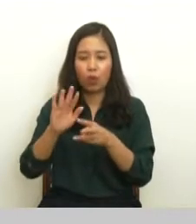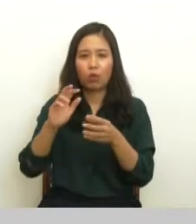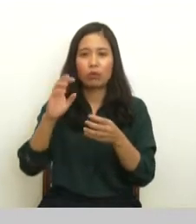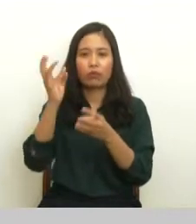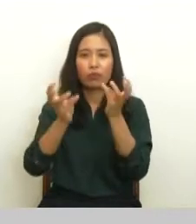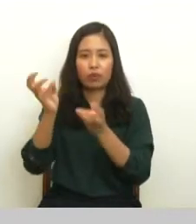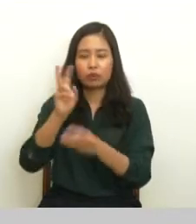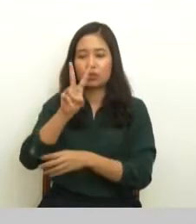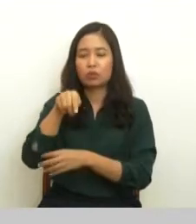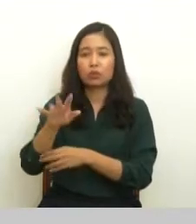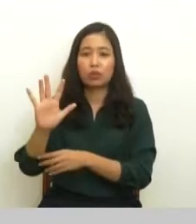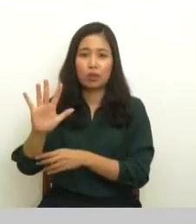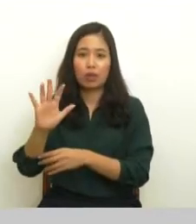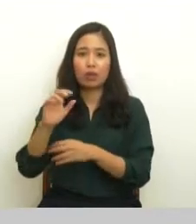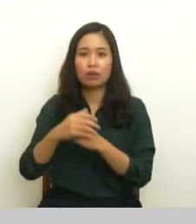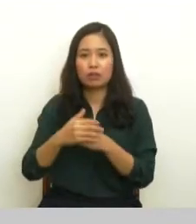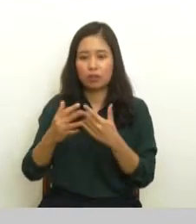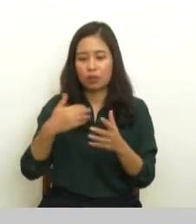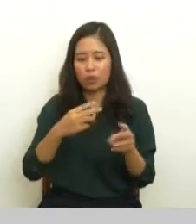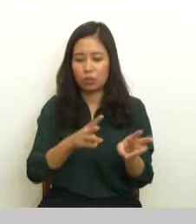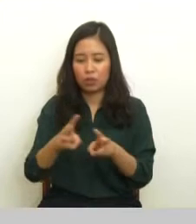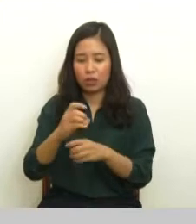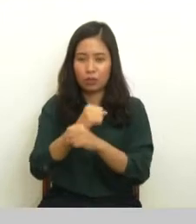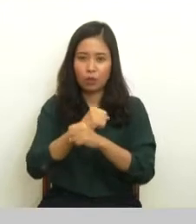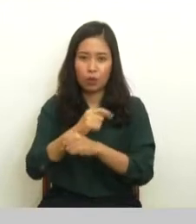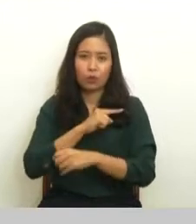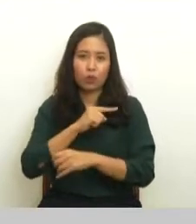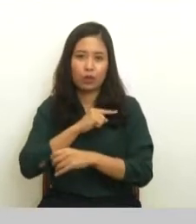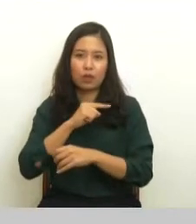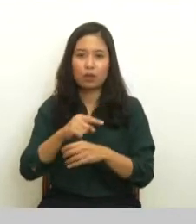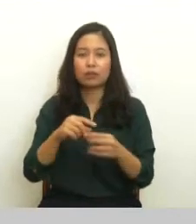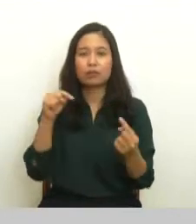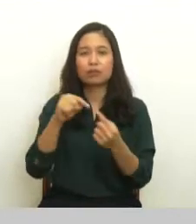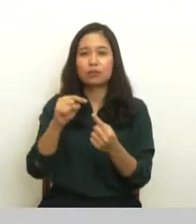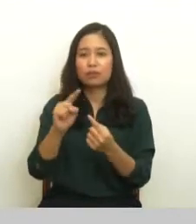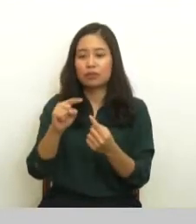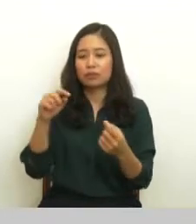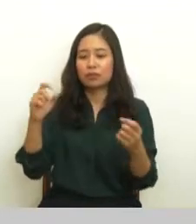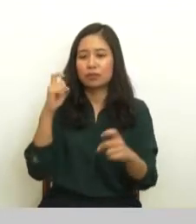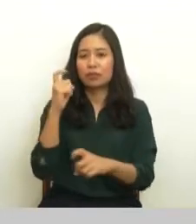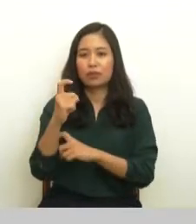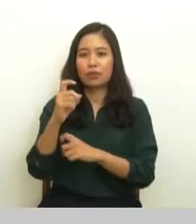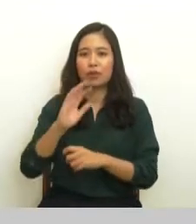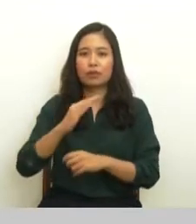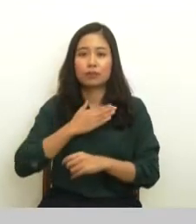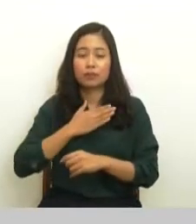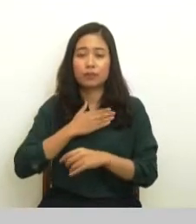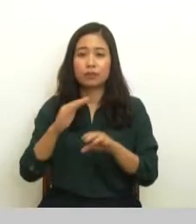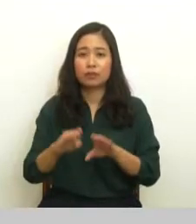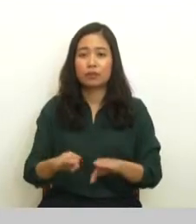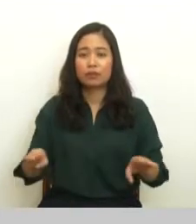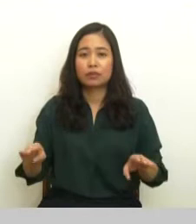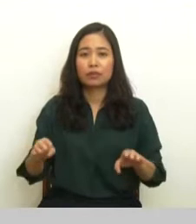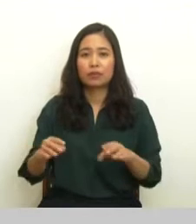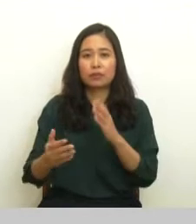PM 2.5รู้จัวธีการปองกตุนเองเมื่อค่าฝุนอยู่ในระดับที่เป็อัตรายต่สุขภาพเด็ๆ เกิดทัก